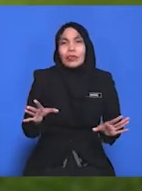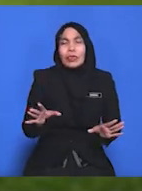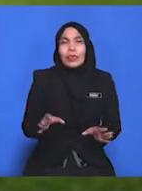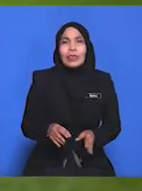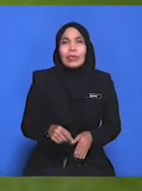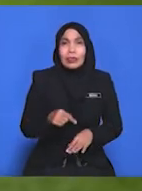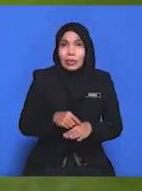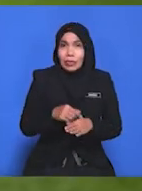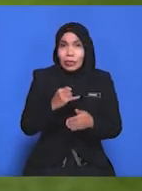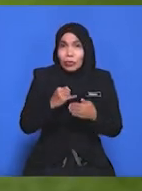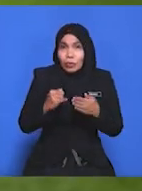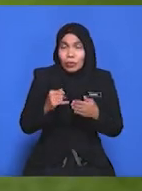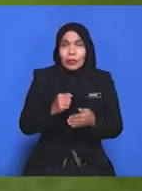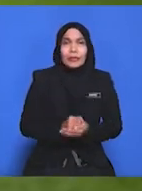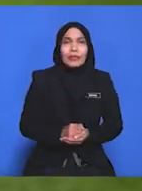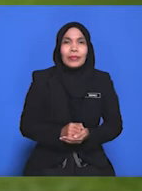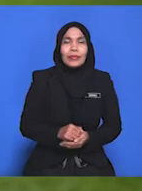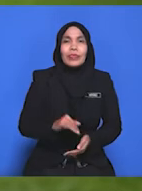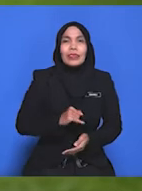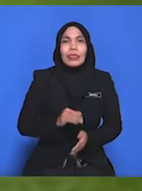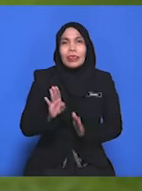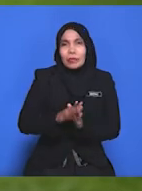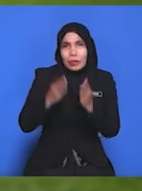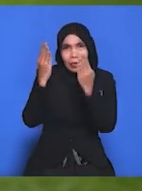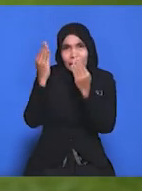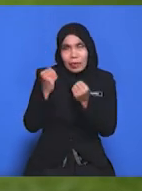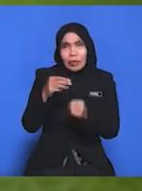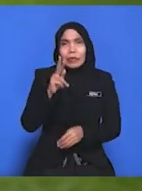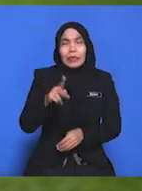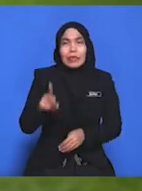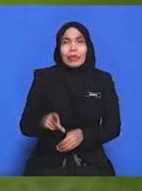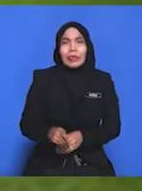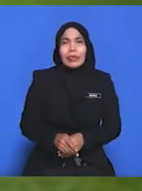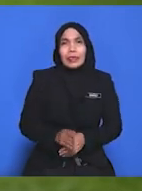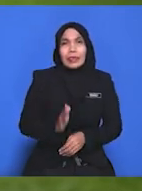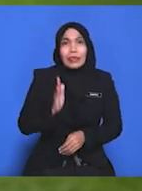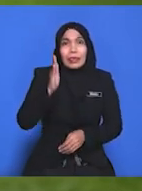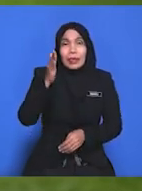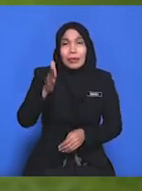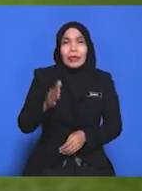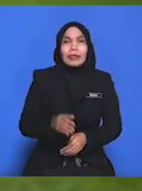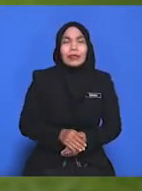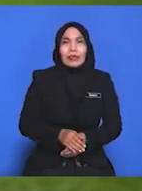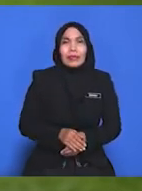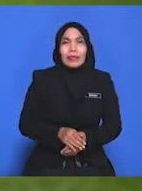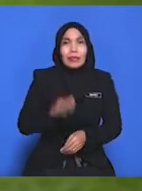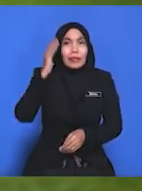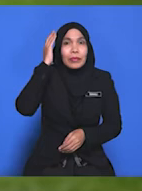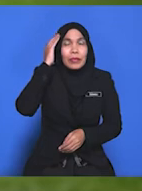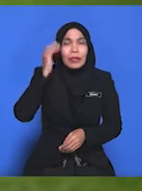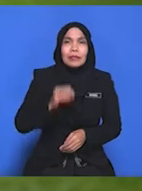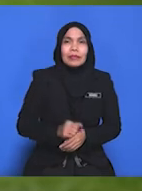rancangan. Saya berharap pelajar-pelajar akan dapat memanfaatkan pengetahuan yang telah